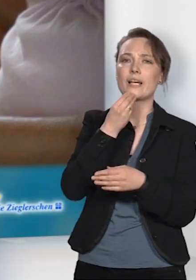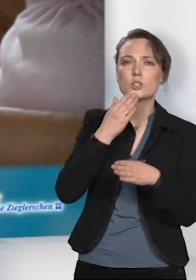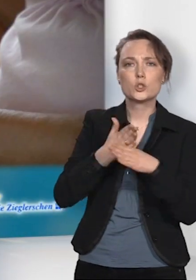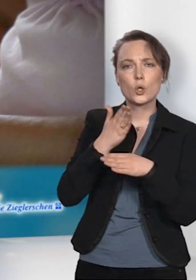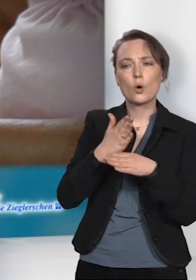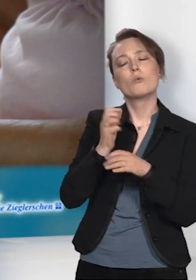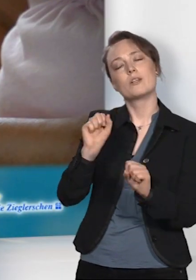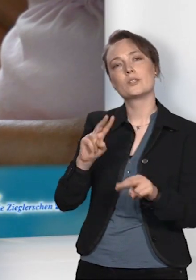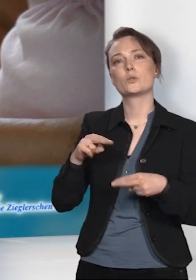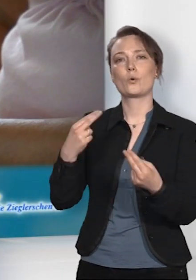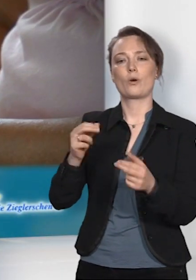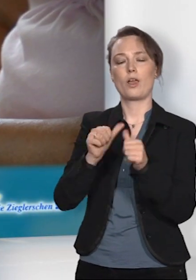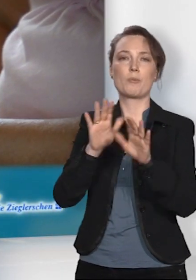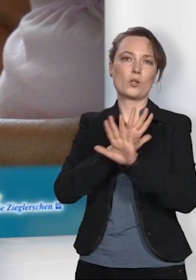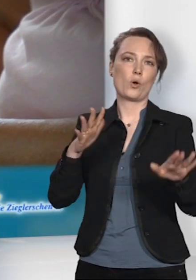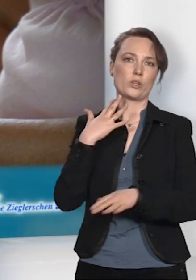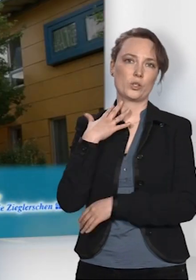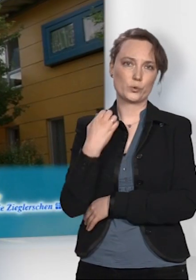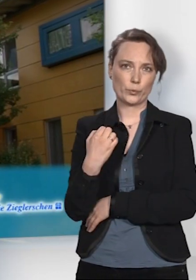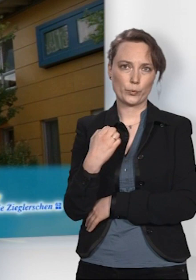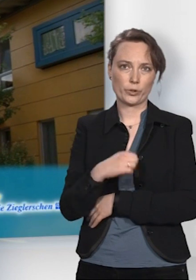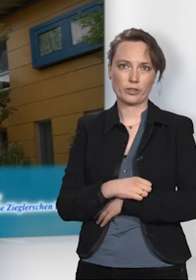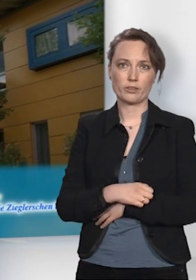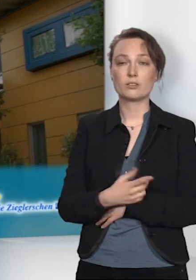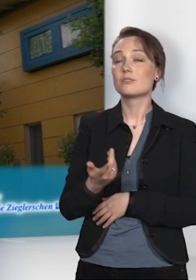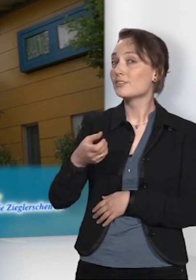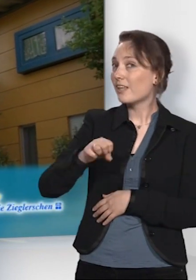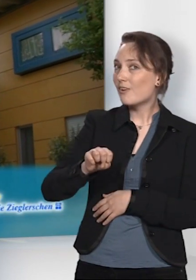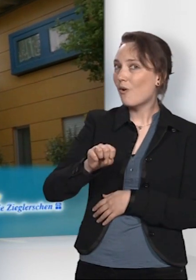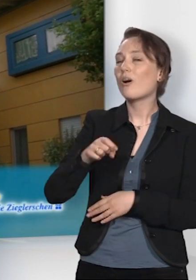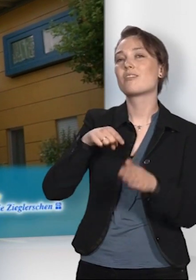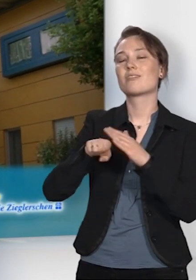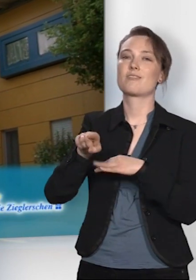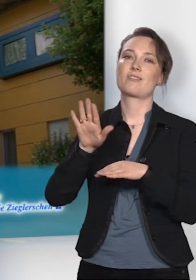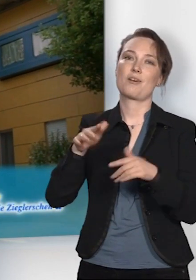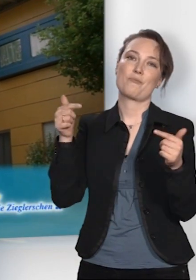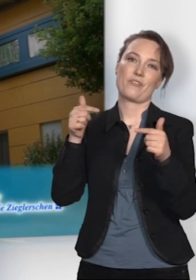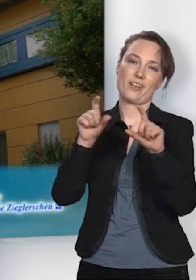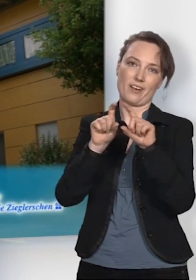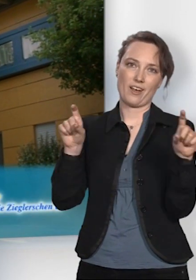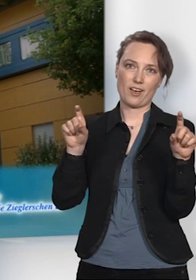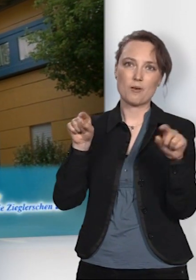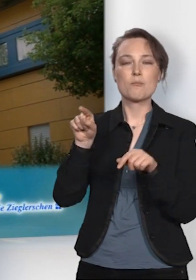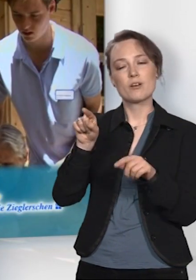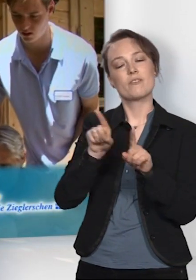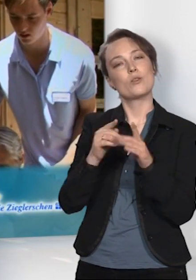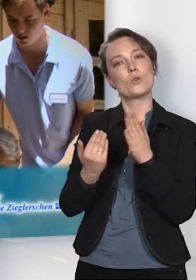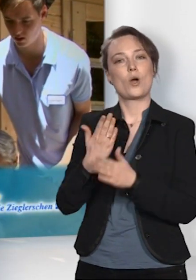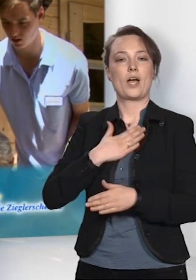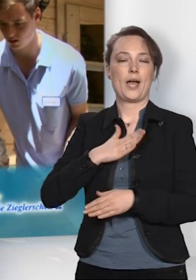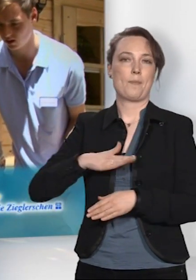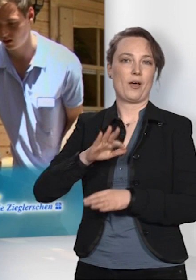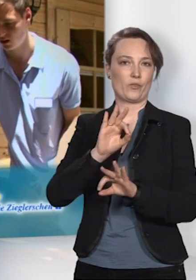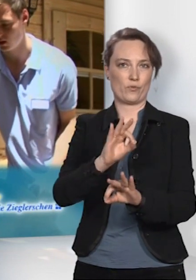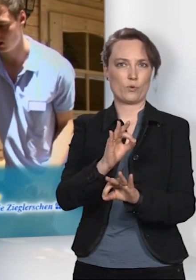wieder zurück in ein suchtfreies Leben. Senioren finden in unseren freundlichen Pflegeheimen eine neue Heimat. Mit